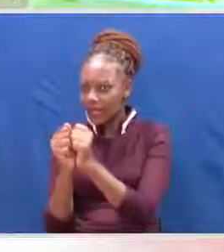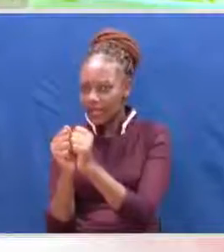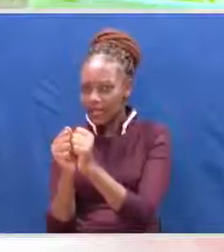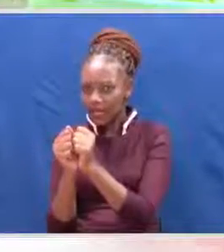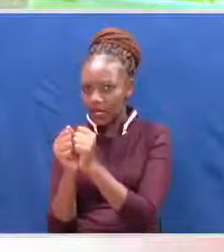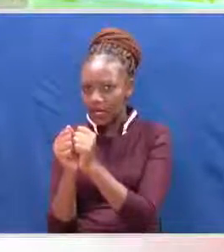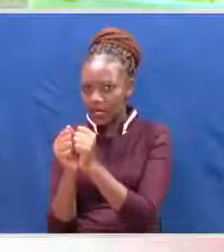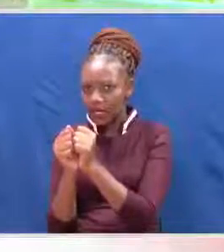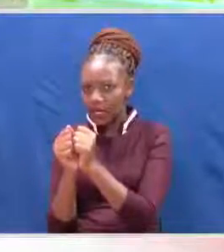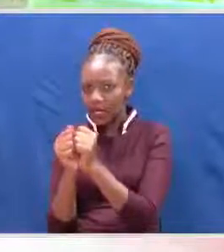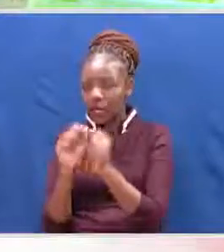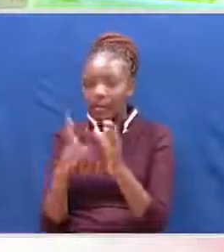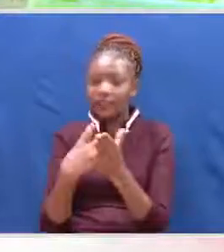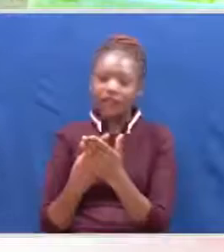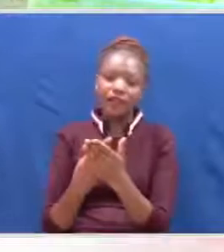discharged.